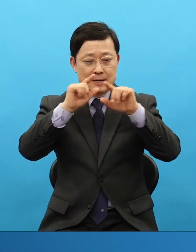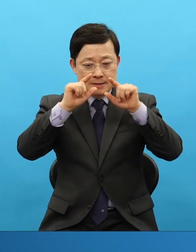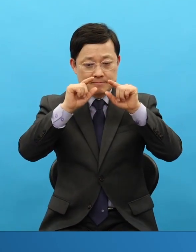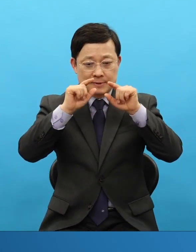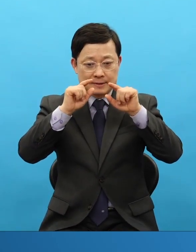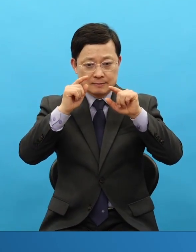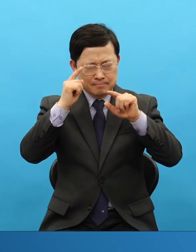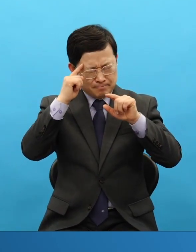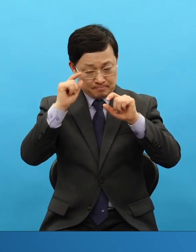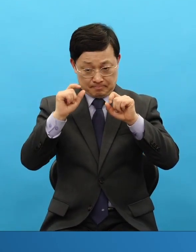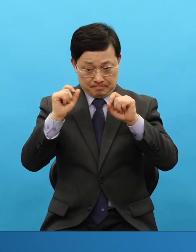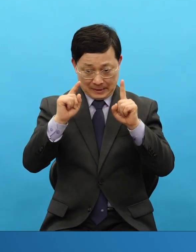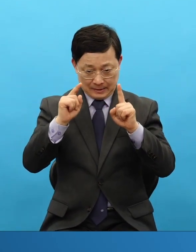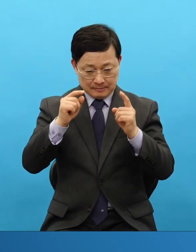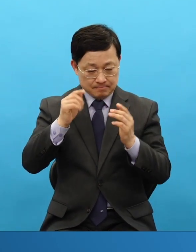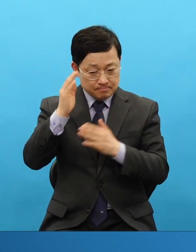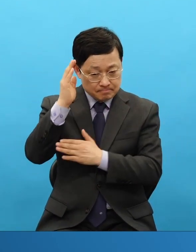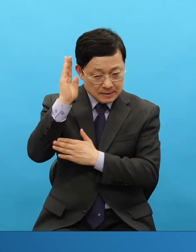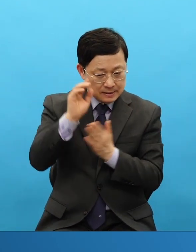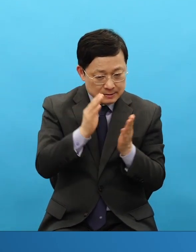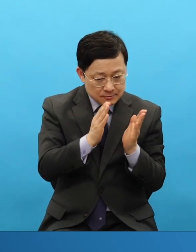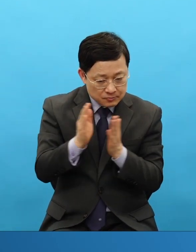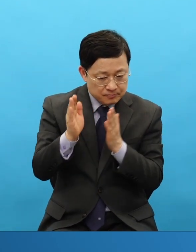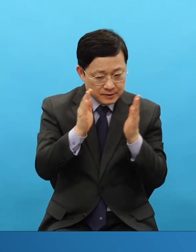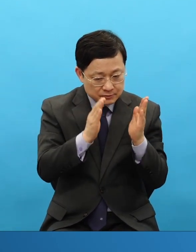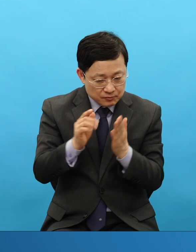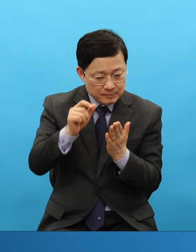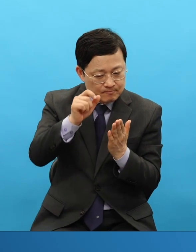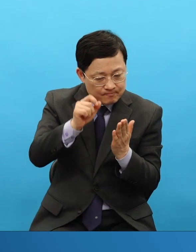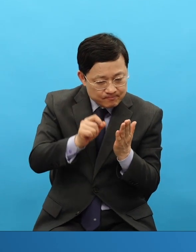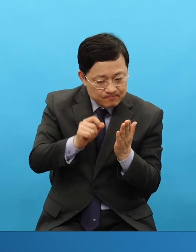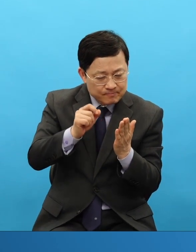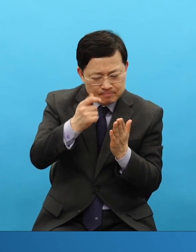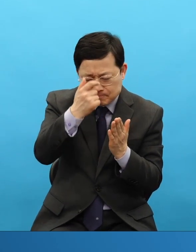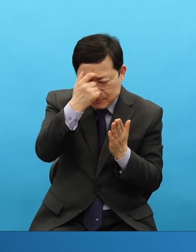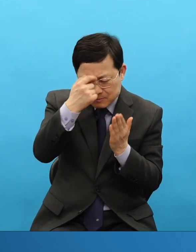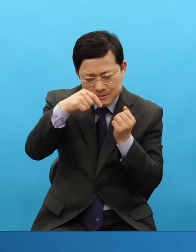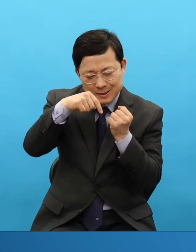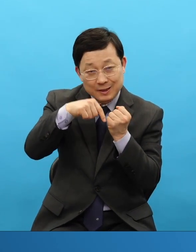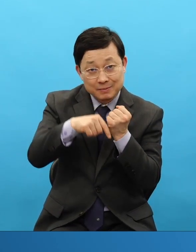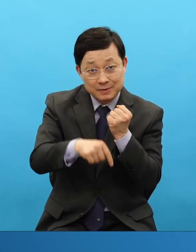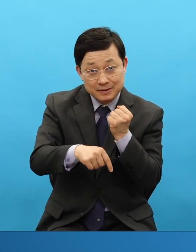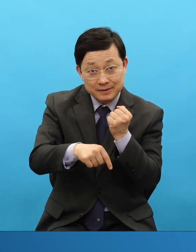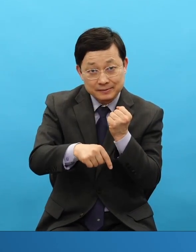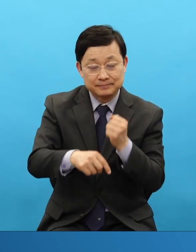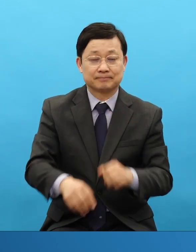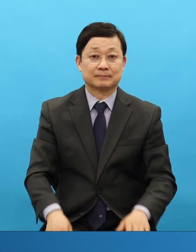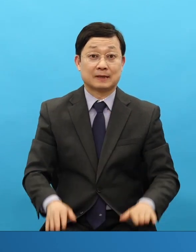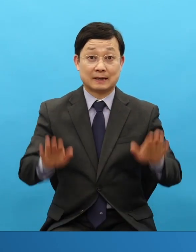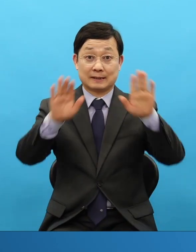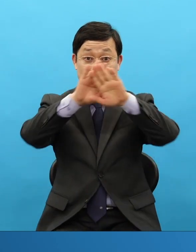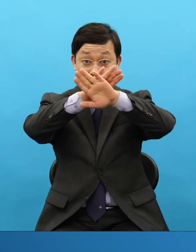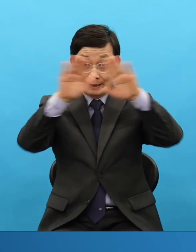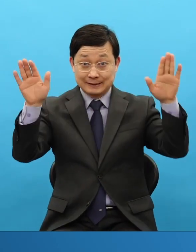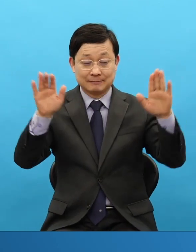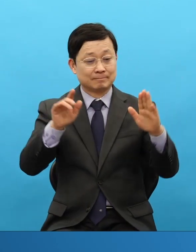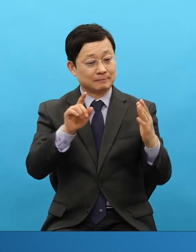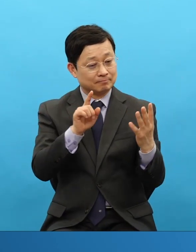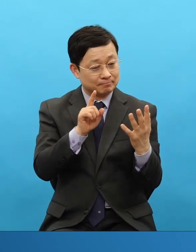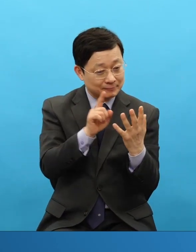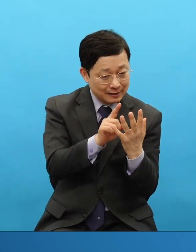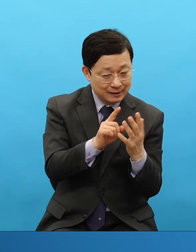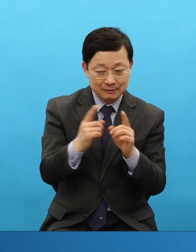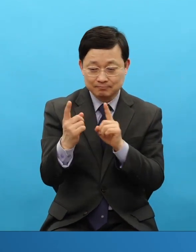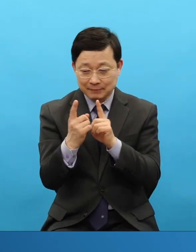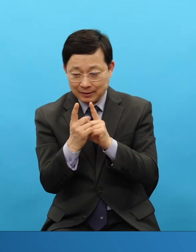안 그러면 못 해요 이렇게. At night, I prepare the message to the point I can't really sleep. 그러면 이제 낮에는 전부 하나님의 역사잖아요. Then